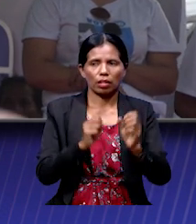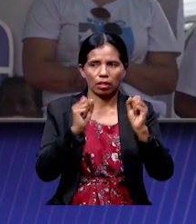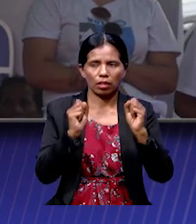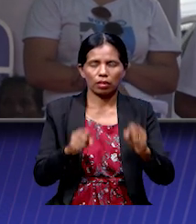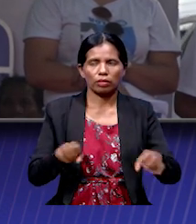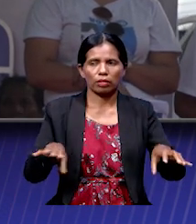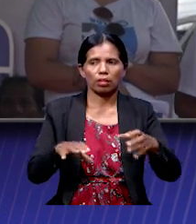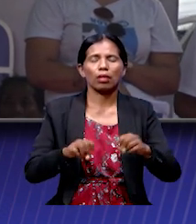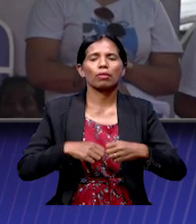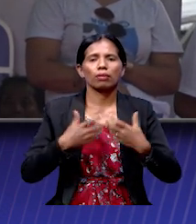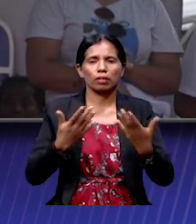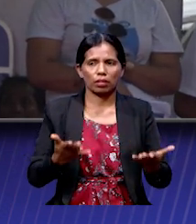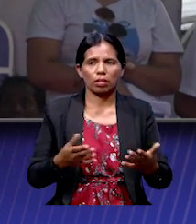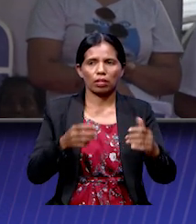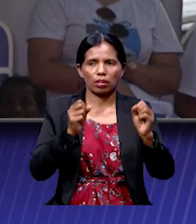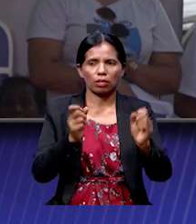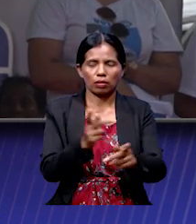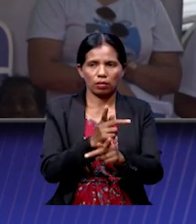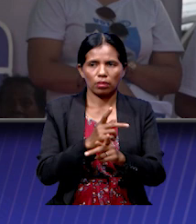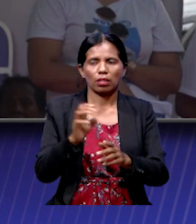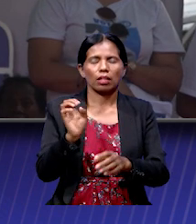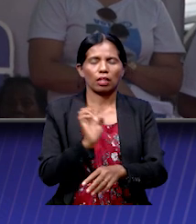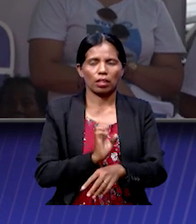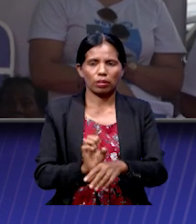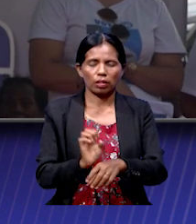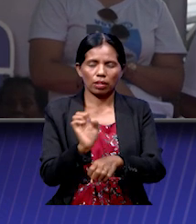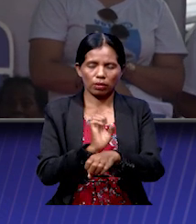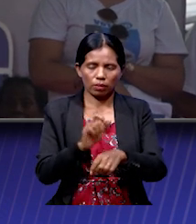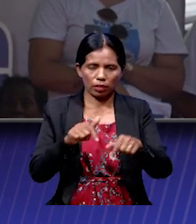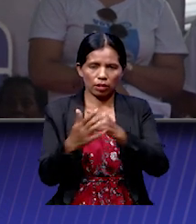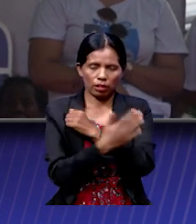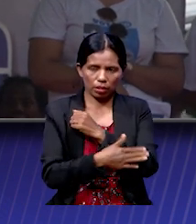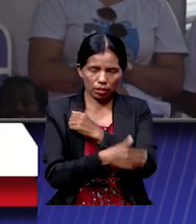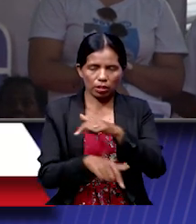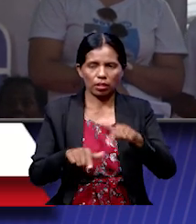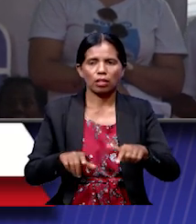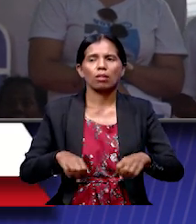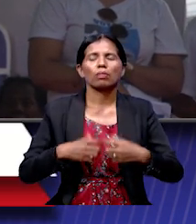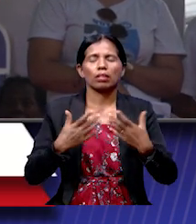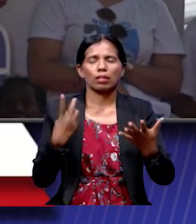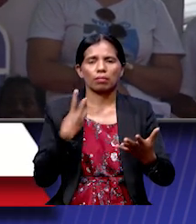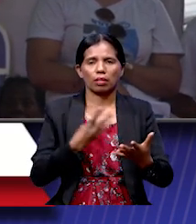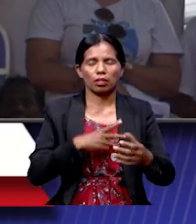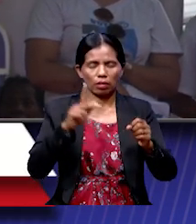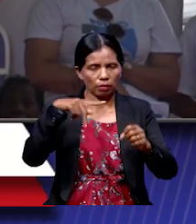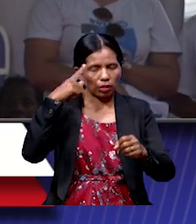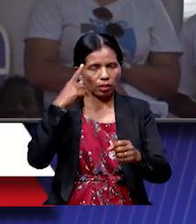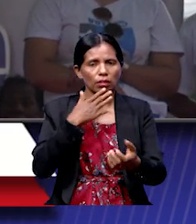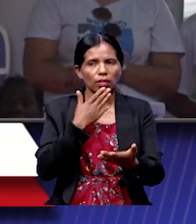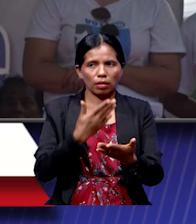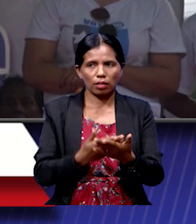para OISA atau asigura ekonomia raidaran. OISA maka itene politik interna di dia,